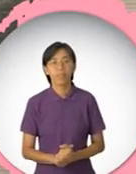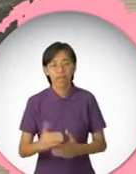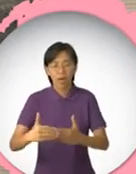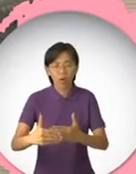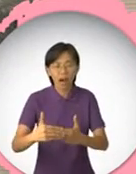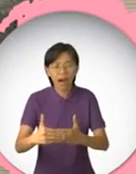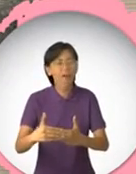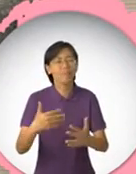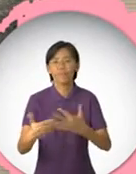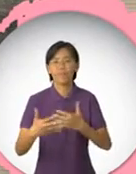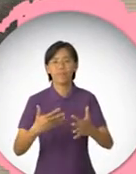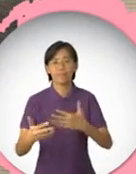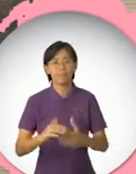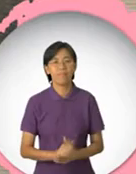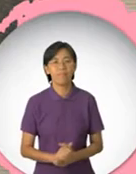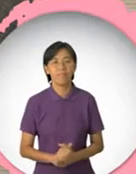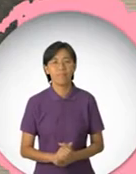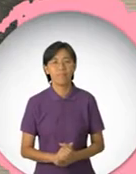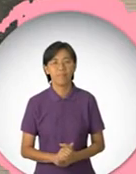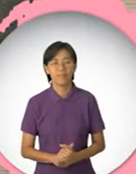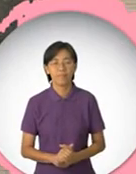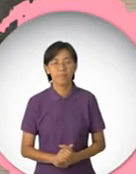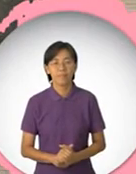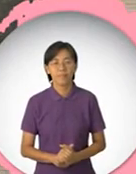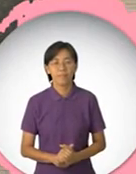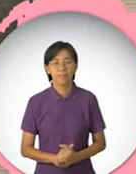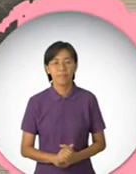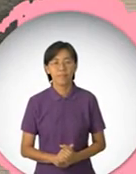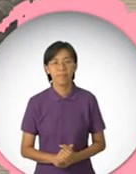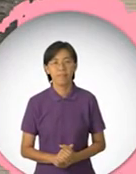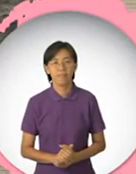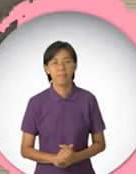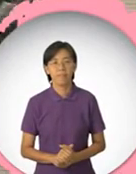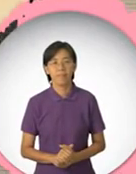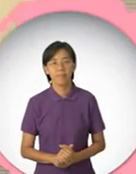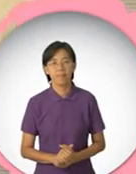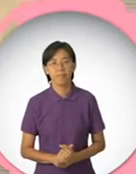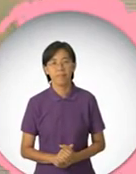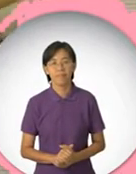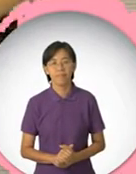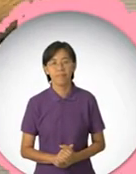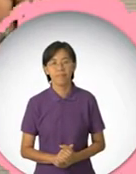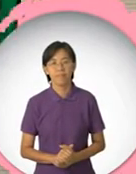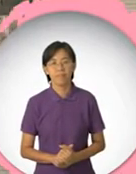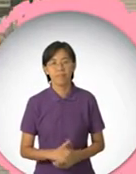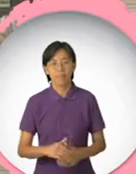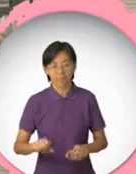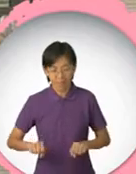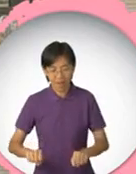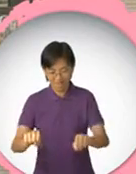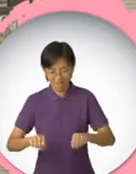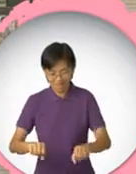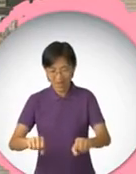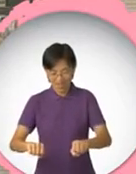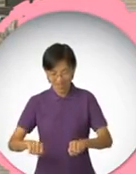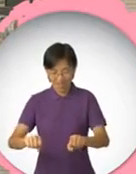ไว้สักนิดหน่อยค่ะเพื่อที่จะได้คุ้มพวกเพรสตี้มาการีนได้นะคะแล้วเราก็จะ สี่เหลี่ยมเรียบ